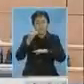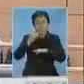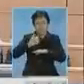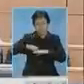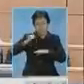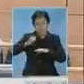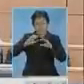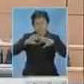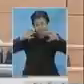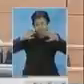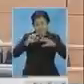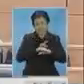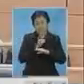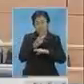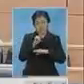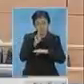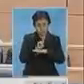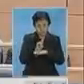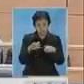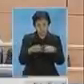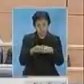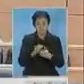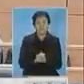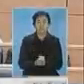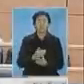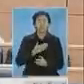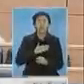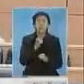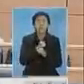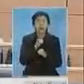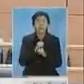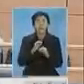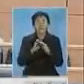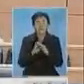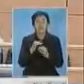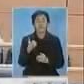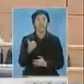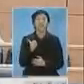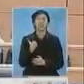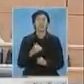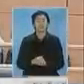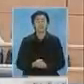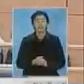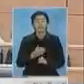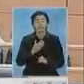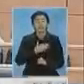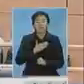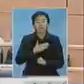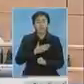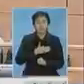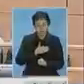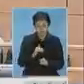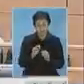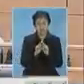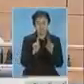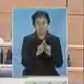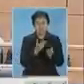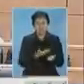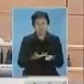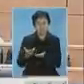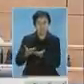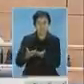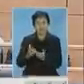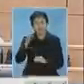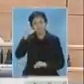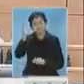นี้ผมเนี่ยในฐานะผู้เกี่ยวข้องอยู่ในเหตุการณ์ได้รับเชิญจากกรรมการชุดดังกล่าวไป